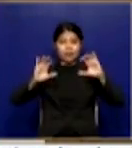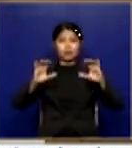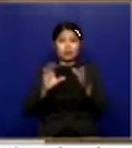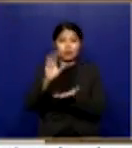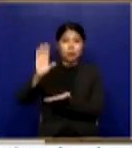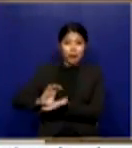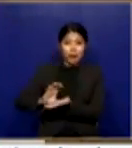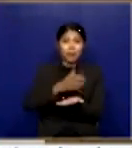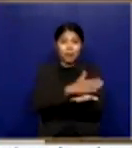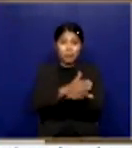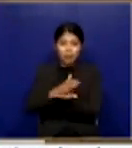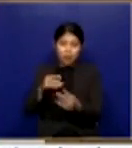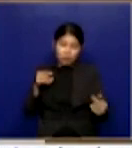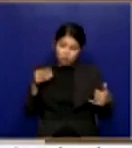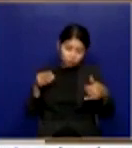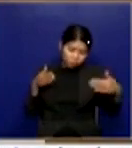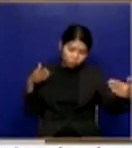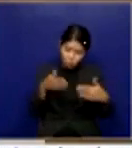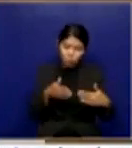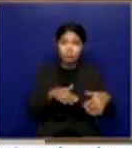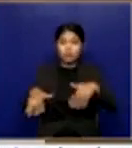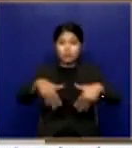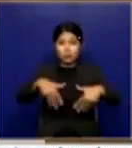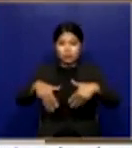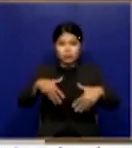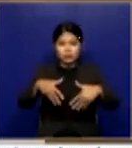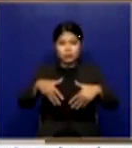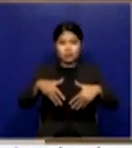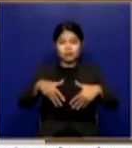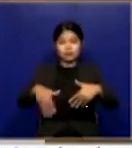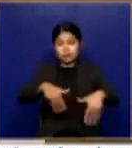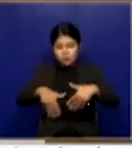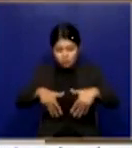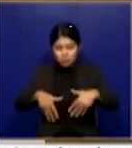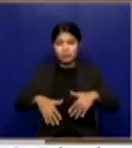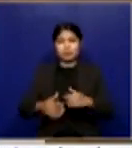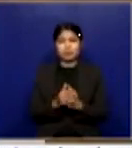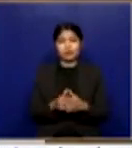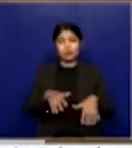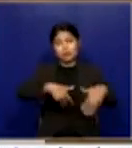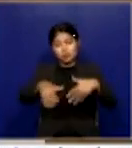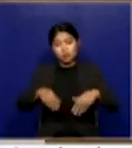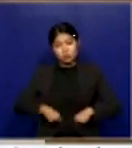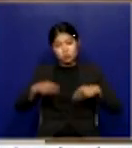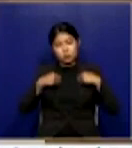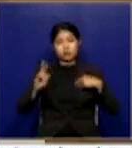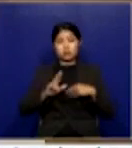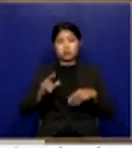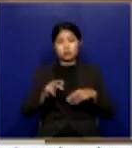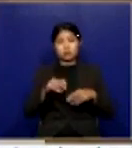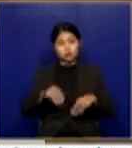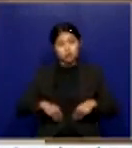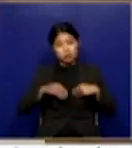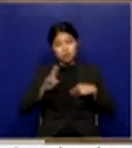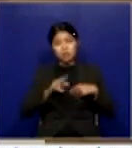การใช้ประมาณให้ลงตรงถึงพี่น้องประชาชนตลับฐานรากเพื่อรัฐบาลลงคิดอยู่นี้นะครับเพื่อให้